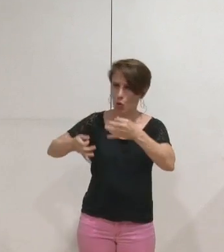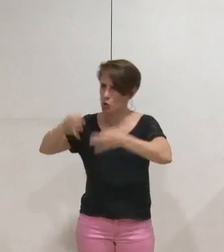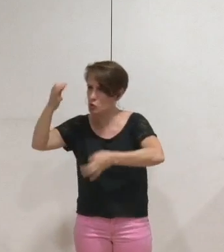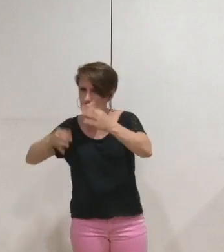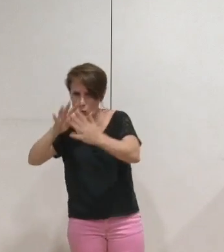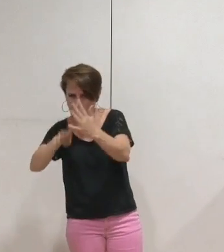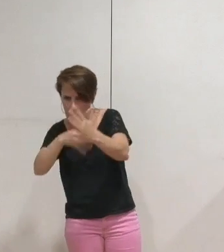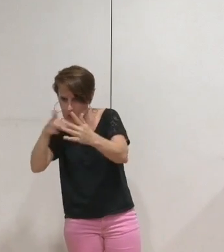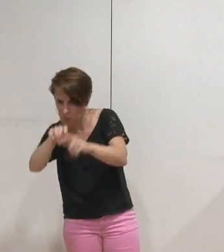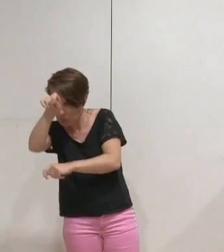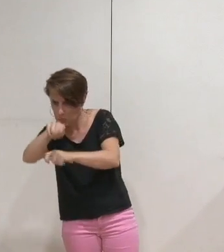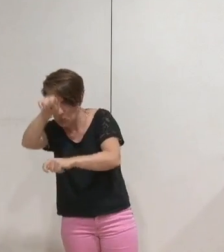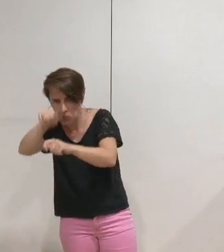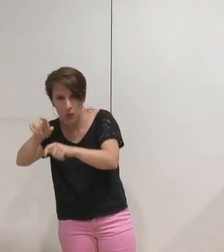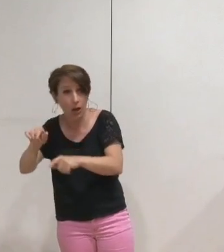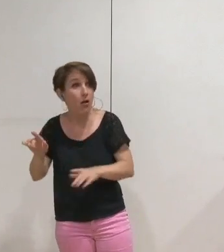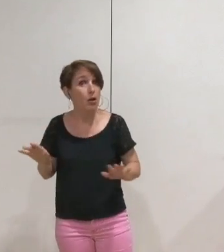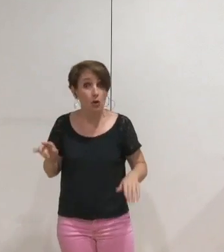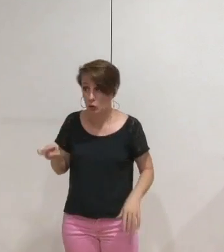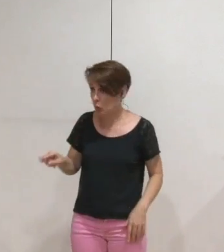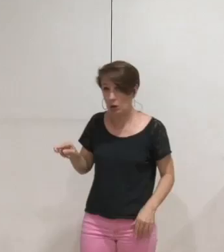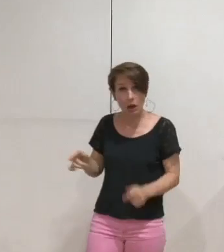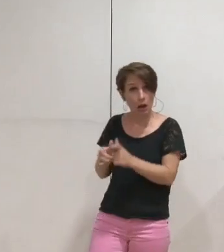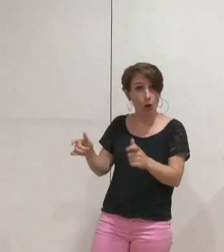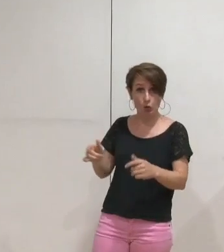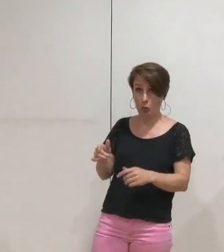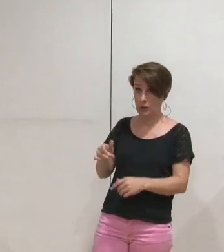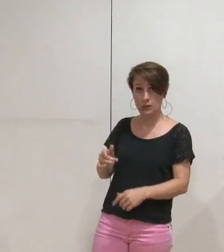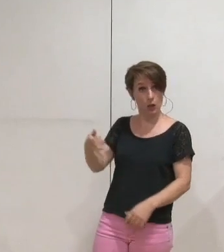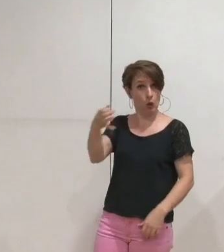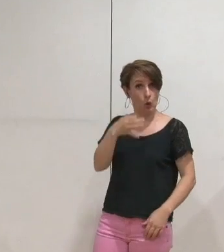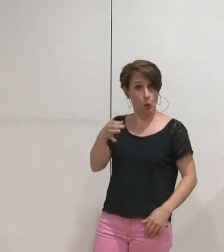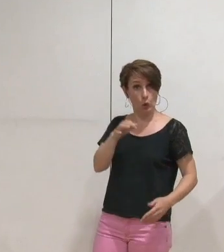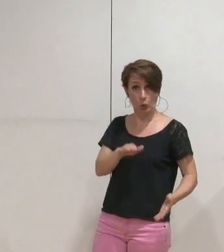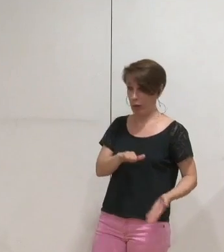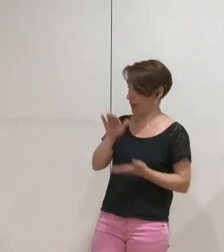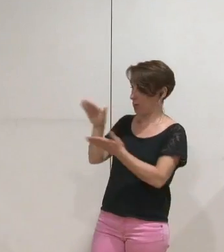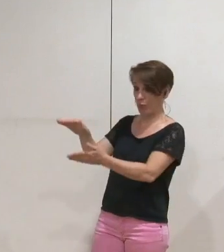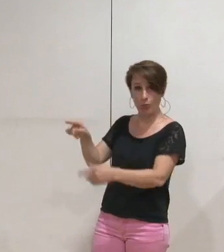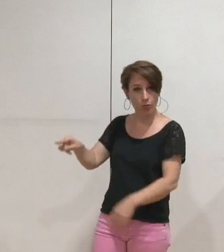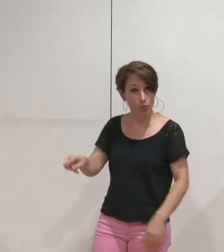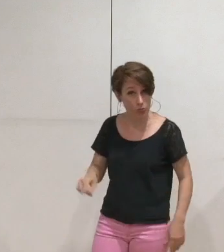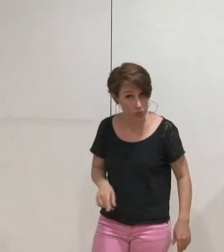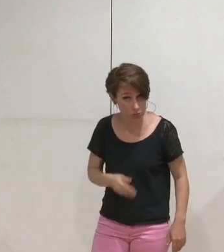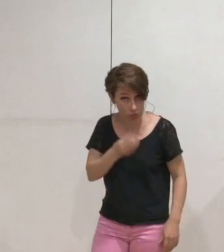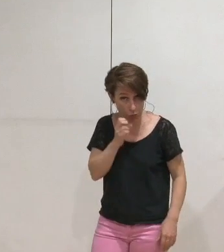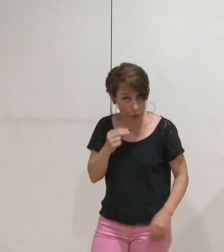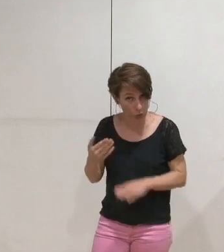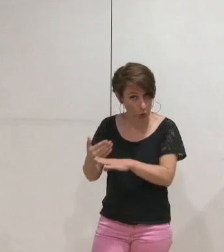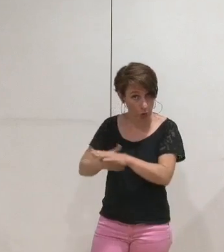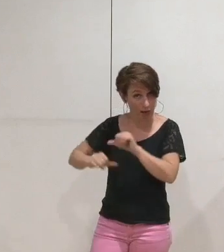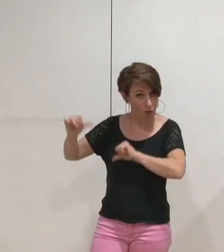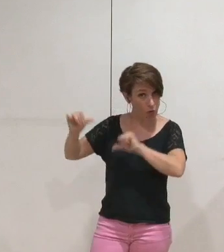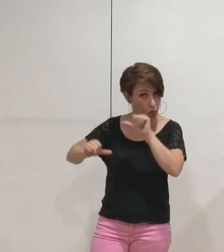vérifier donc est-ce qu'il y a eu mise en concurrence sur le le cette délibération de février 2015 et donc ce tenement